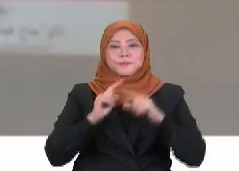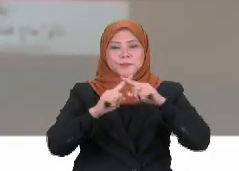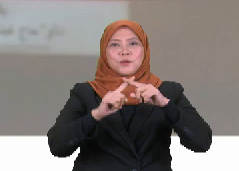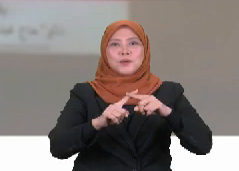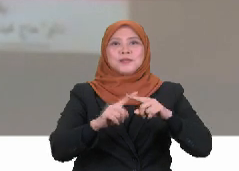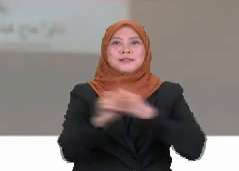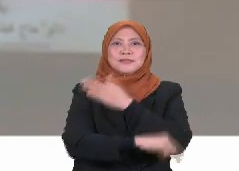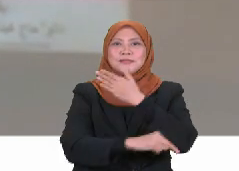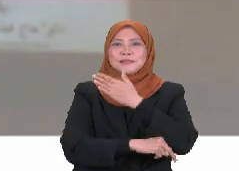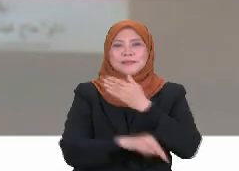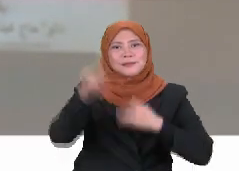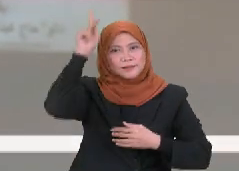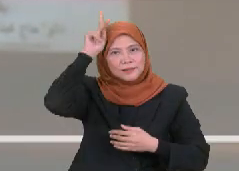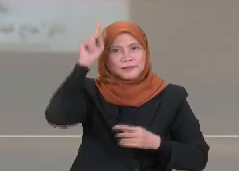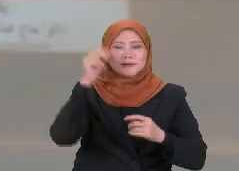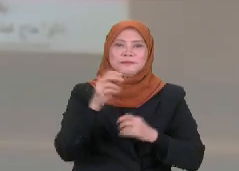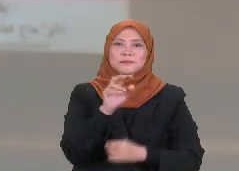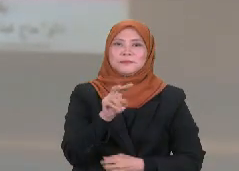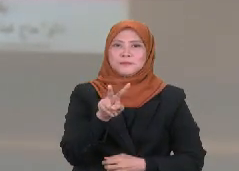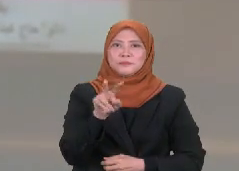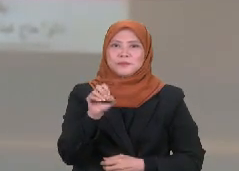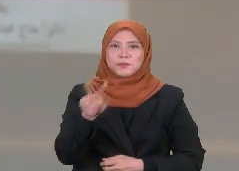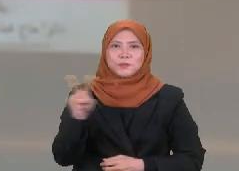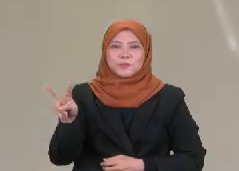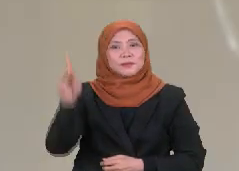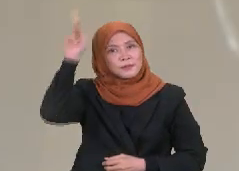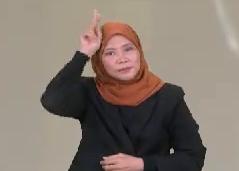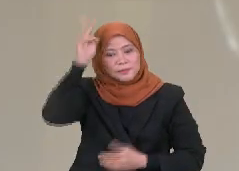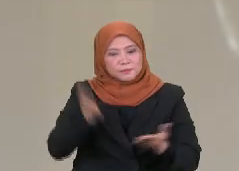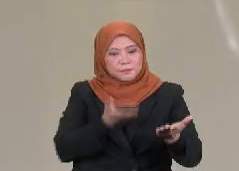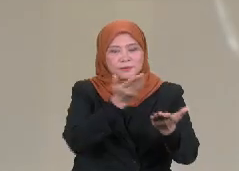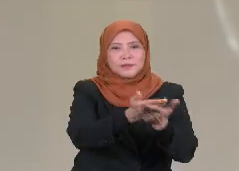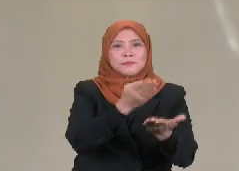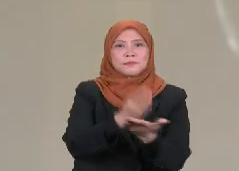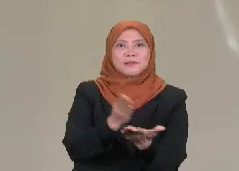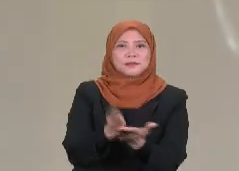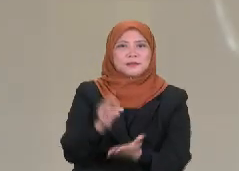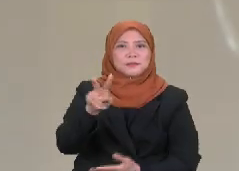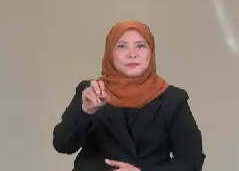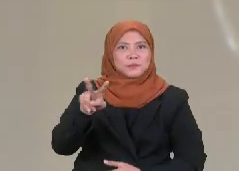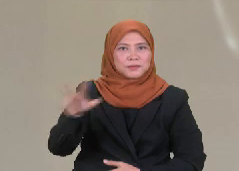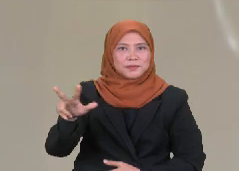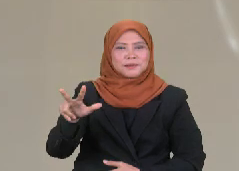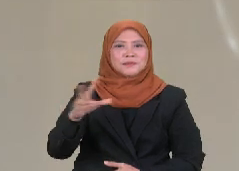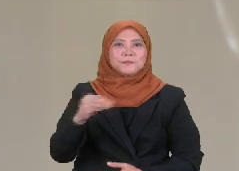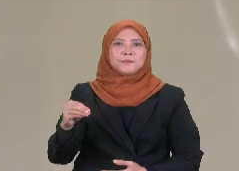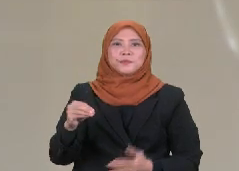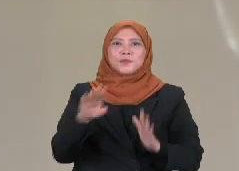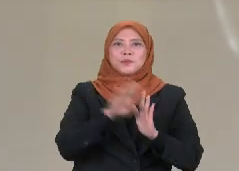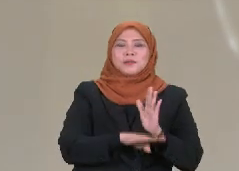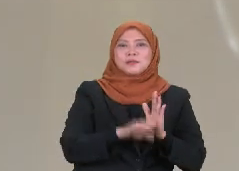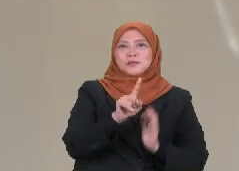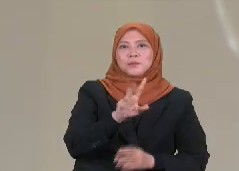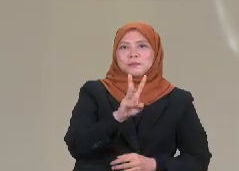Dewan Negeri Kelantan ke-14 tahun 2022. Kelantan membentangkan belanjawan 2023 dengan defisit